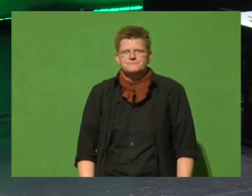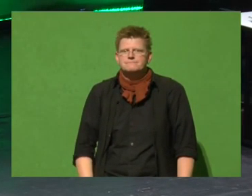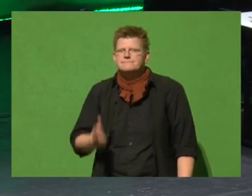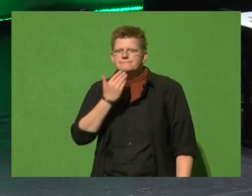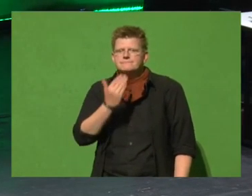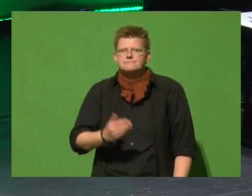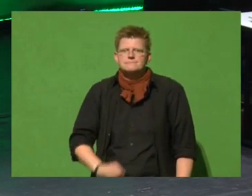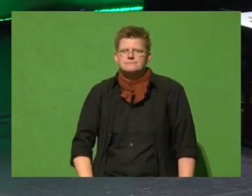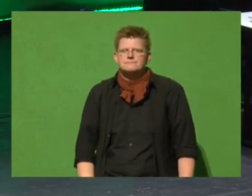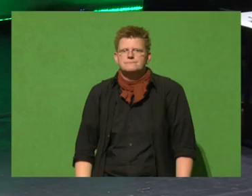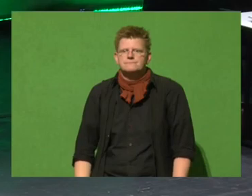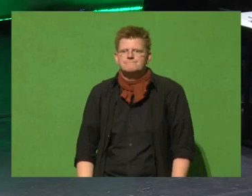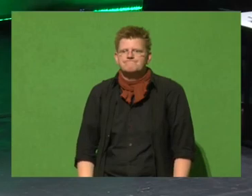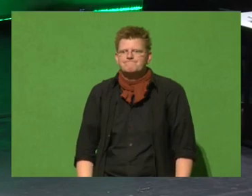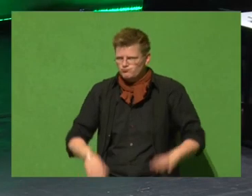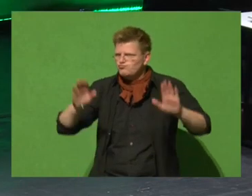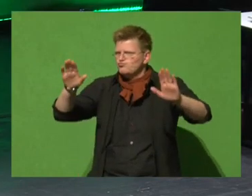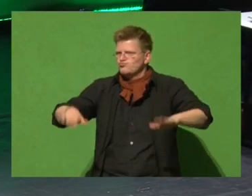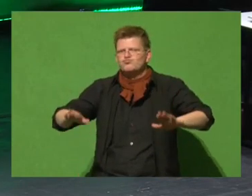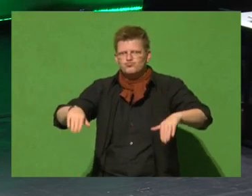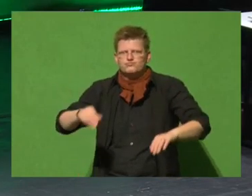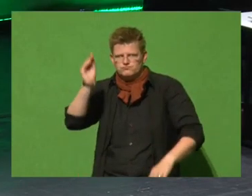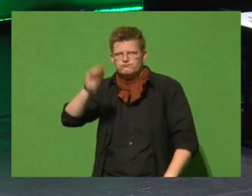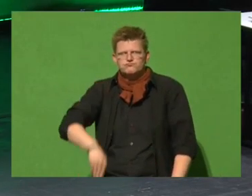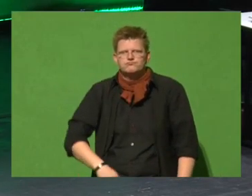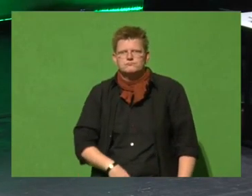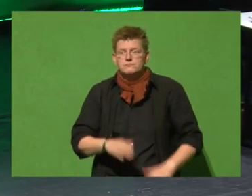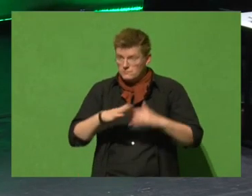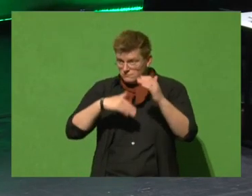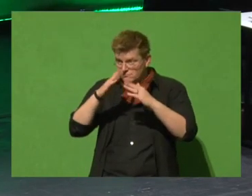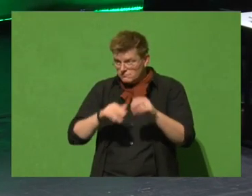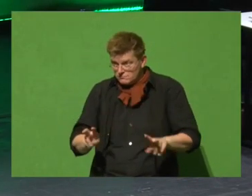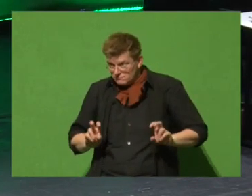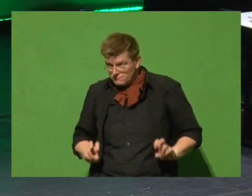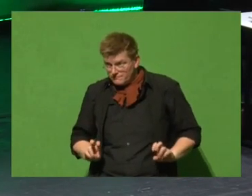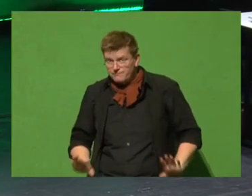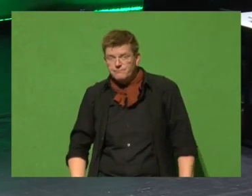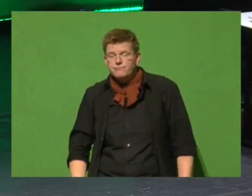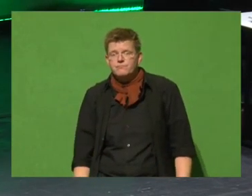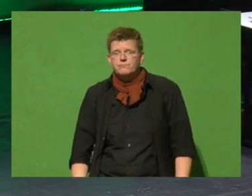Danke. Könnt die Karten runternehmen. Wer enthält sich?